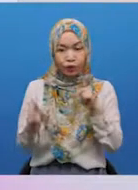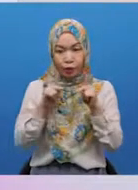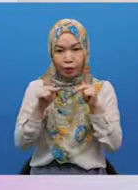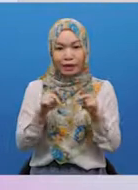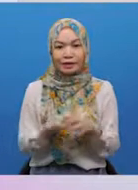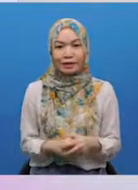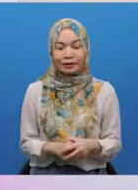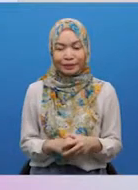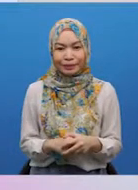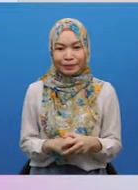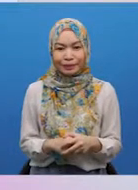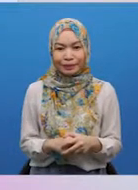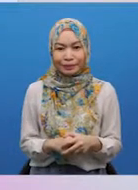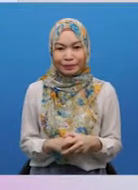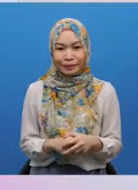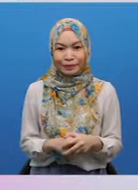komunikasi.